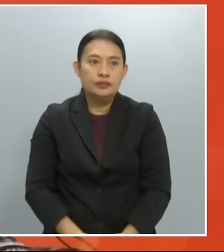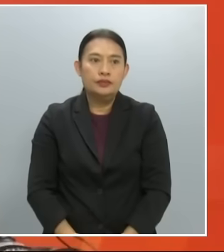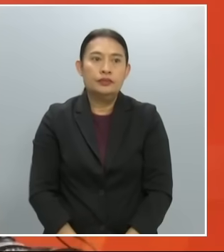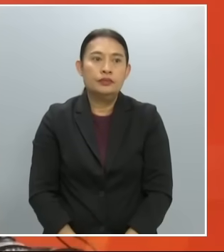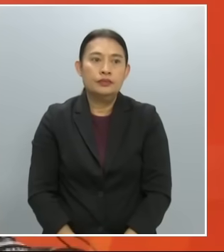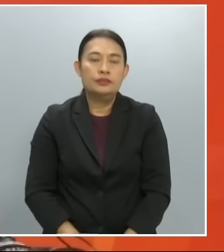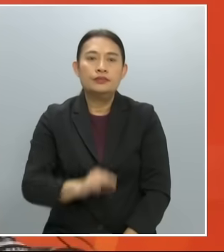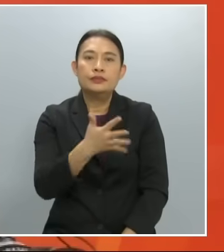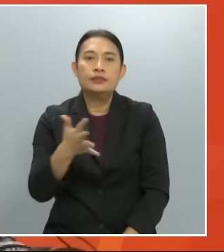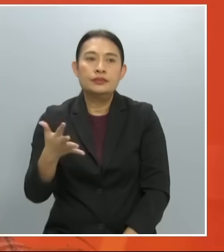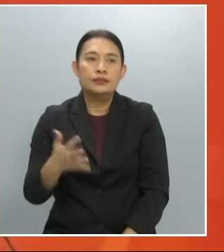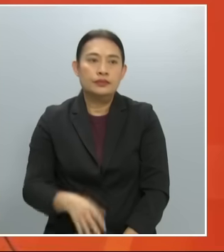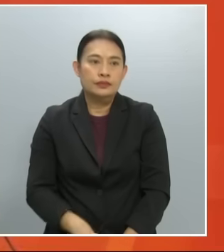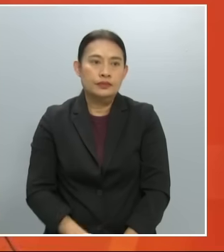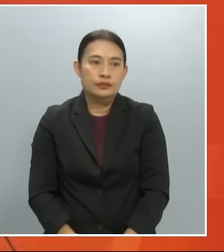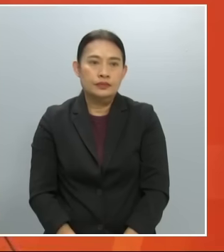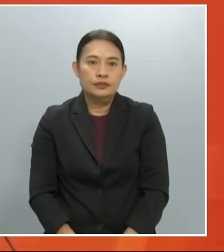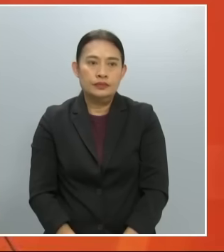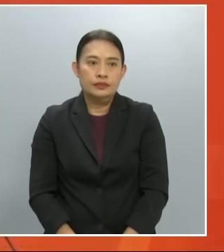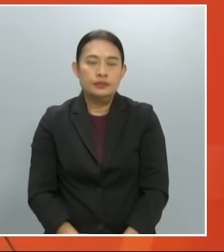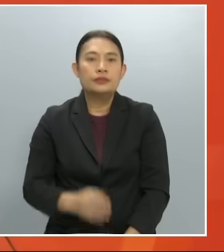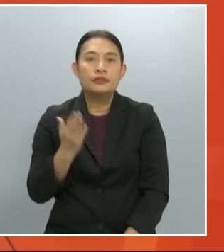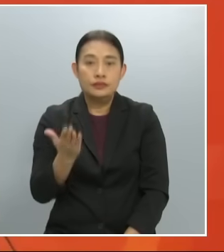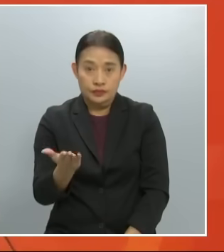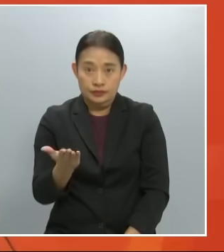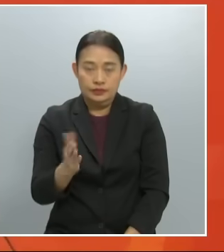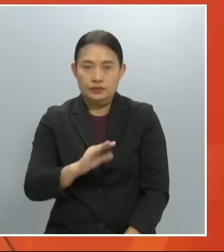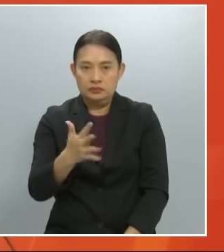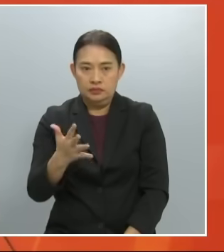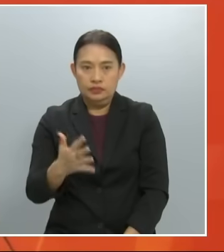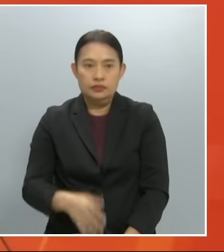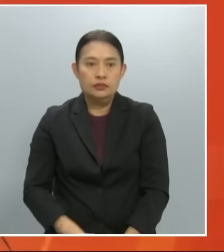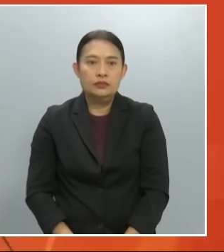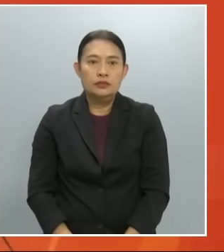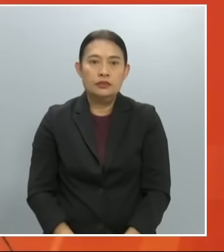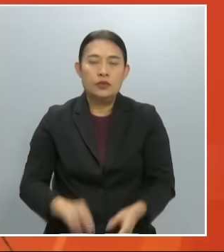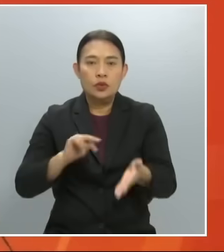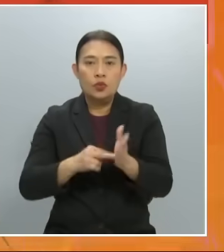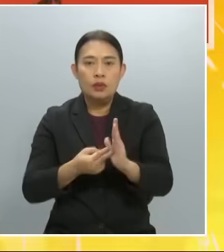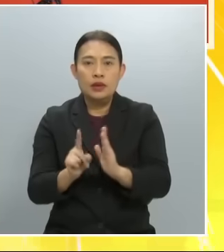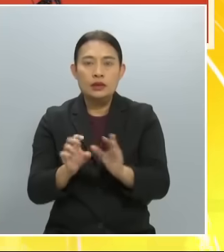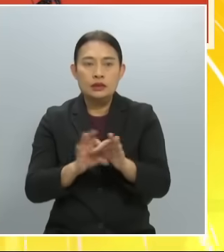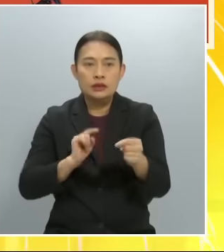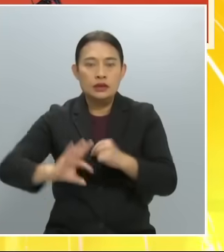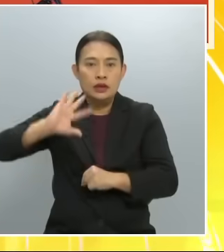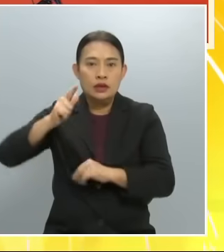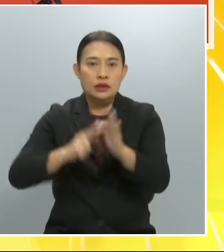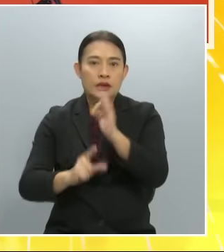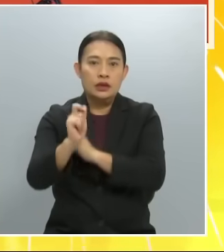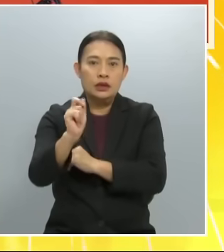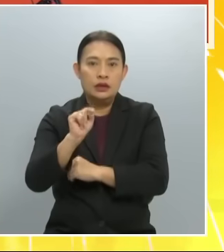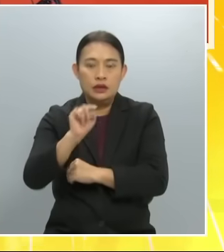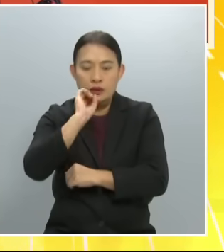ยังไม่มีคร ับ นี่ยังไม่มีนั่นก็แปลว่าถ้าไปอย่างที่คุณชอบบอกแต่เจ้าตัวก็บอก